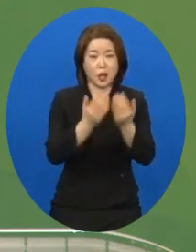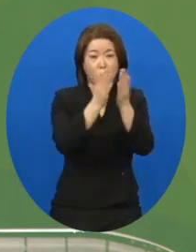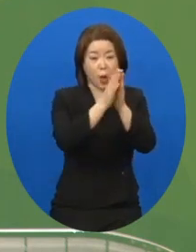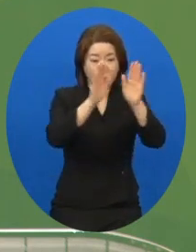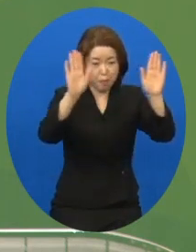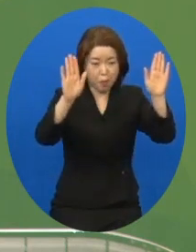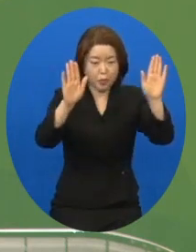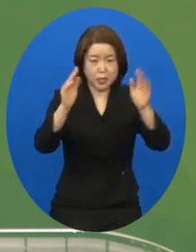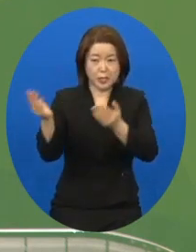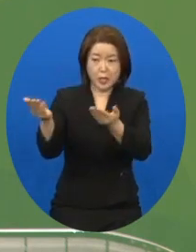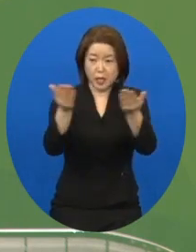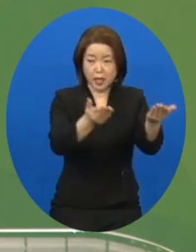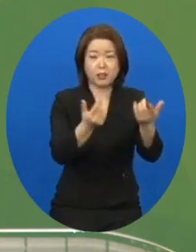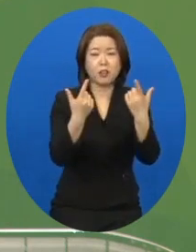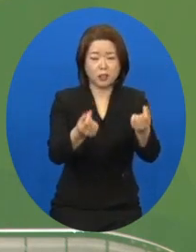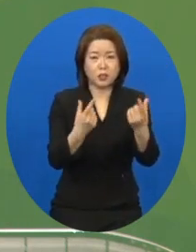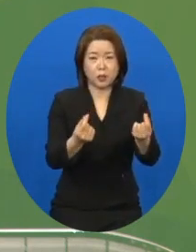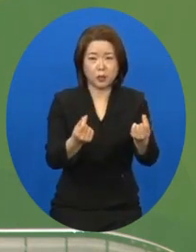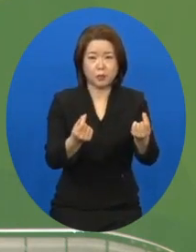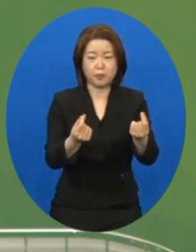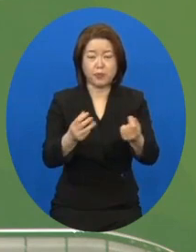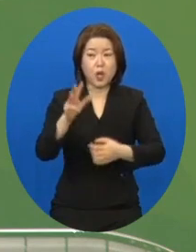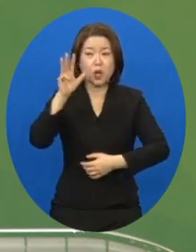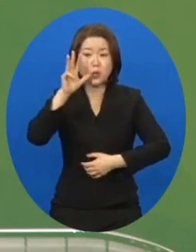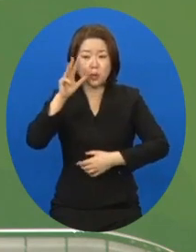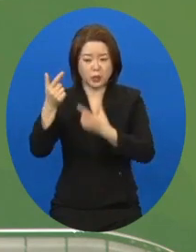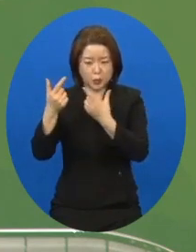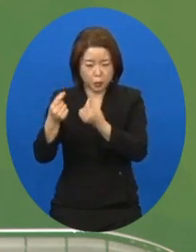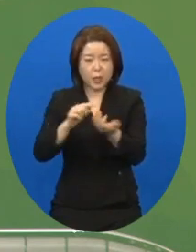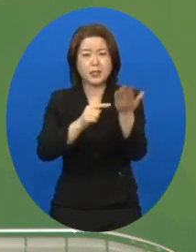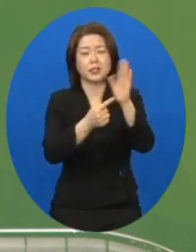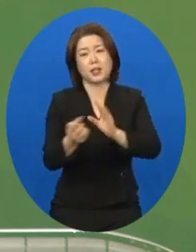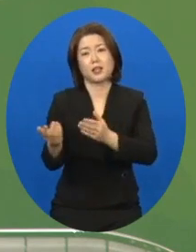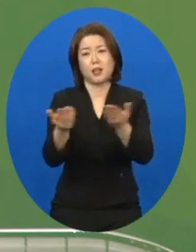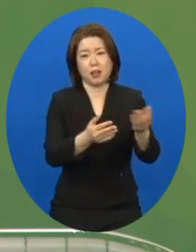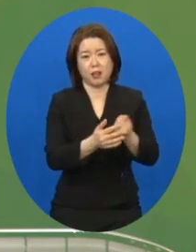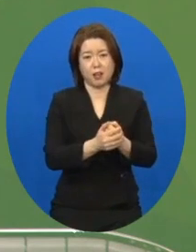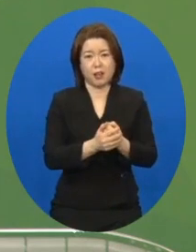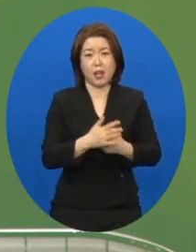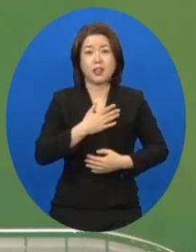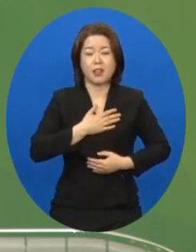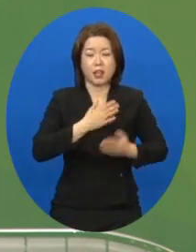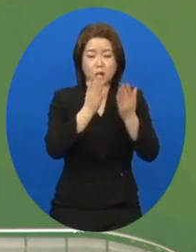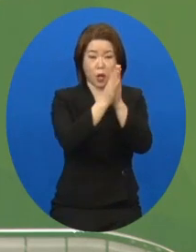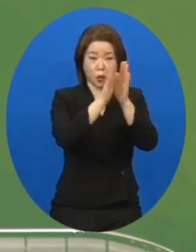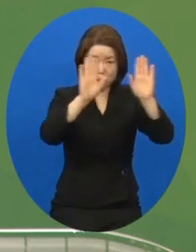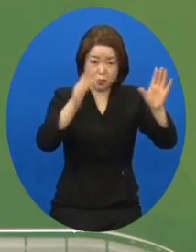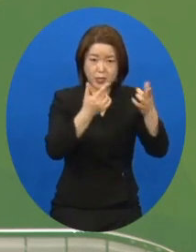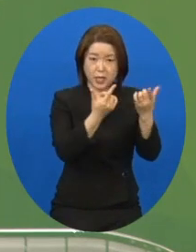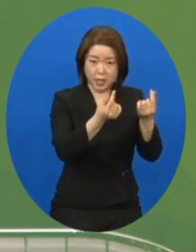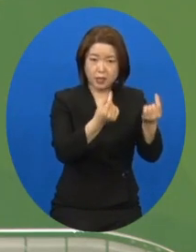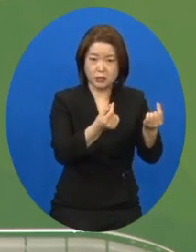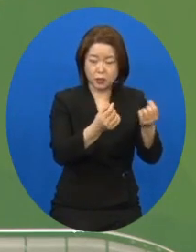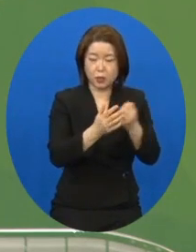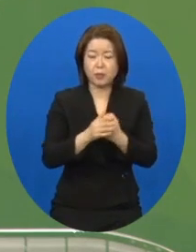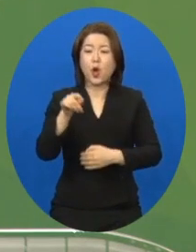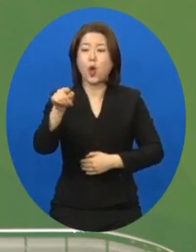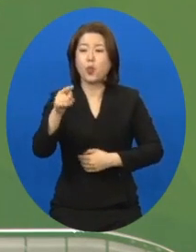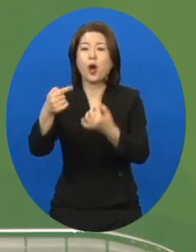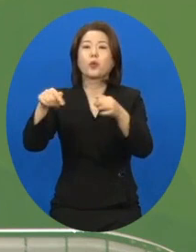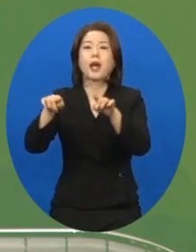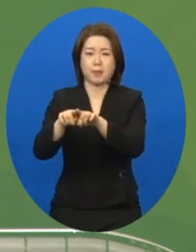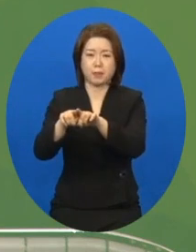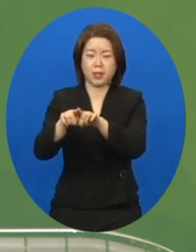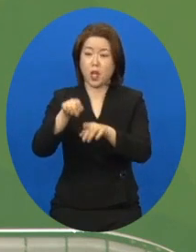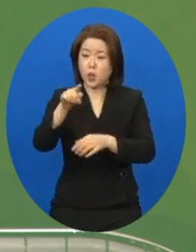모세에게 하셨던 것처럼. 그리고 내가 모세와 함께 하였던 것과 같이 너와 함께하며 너를